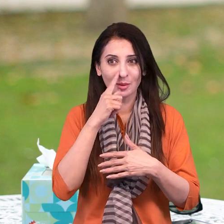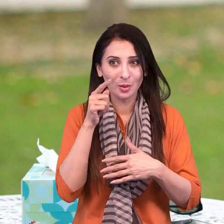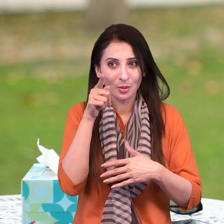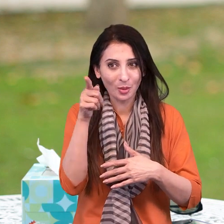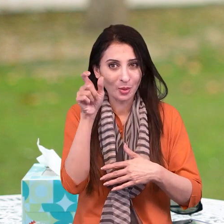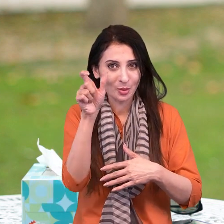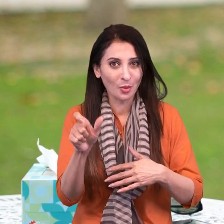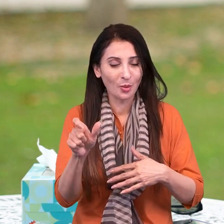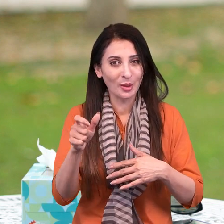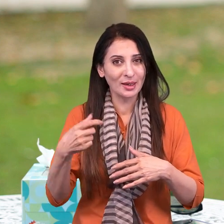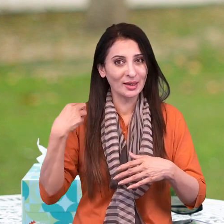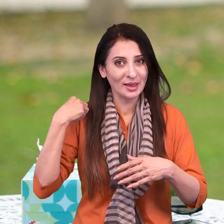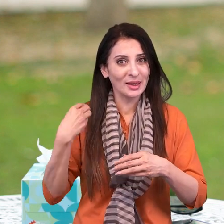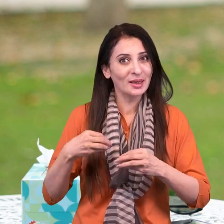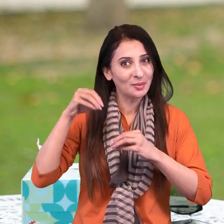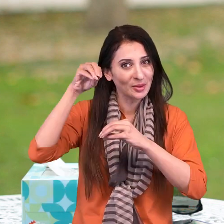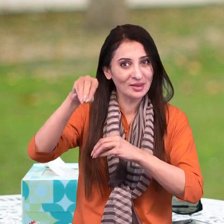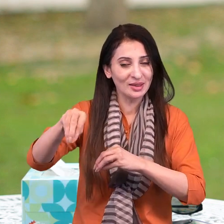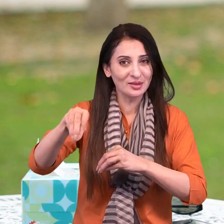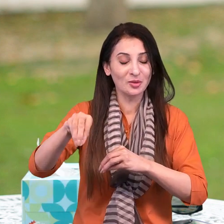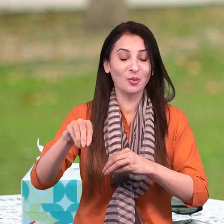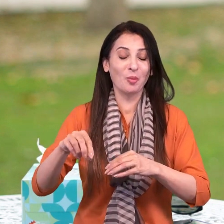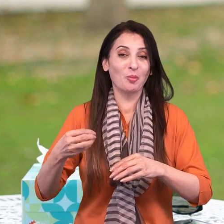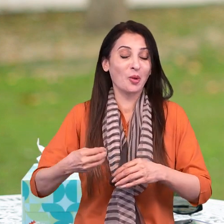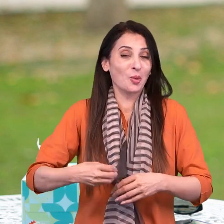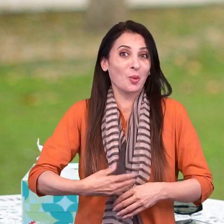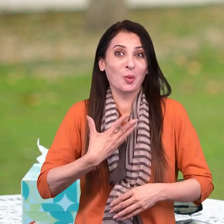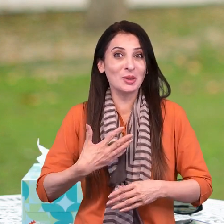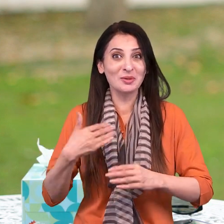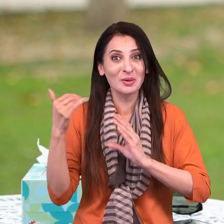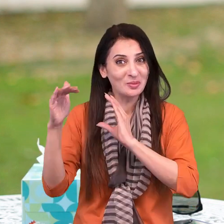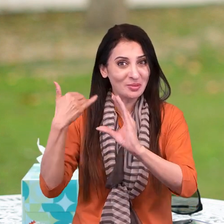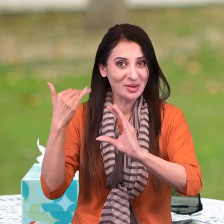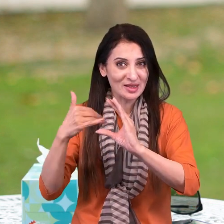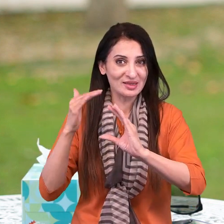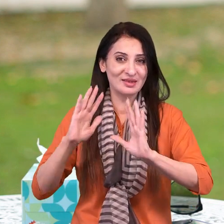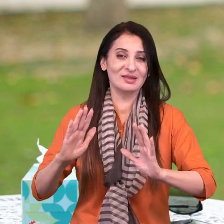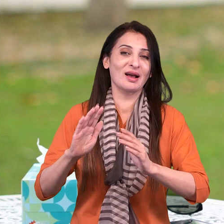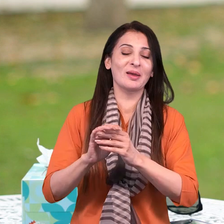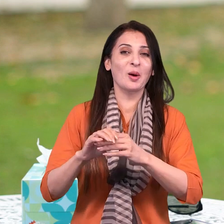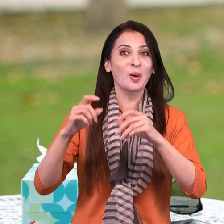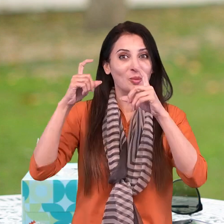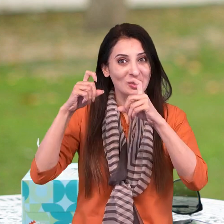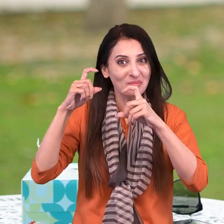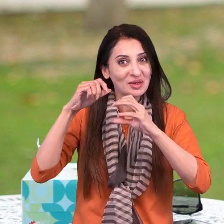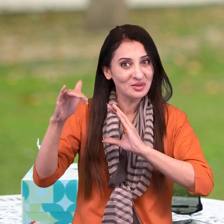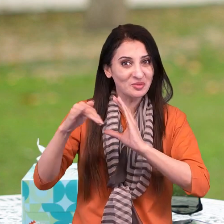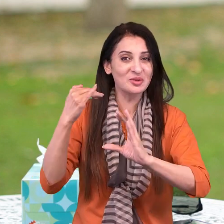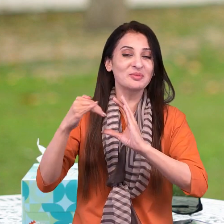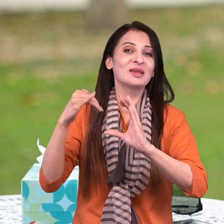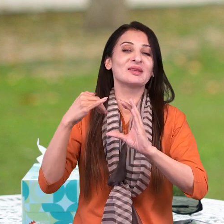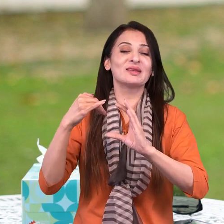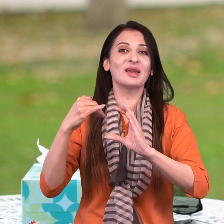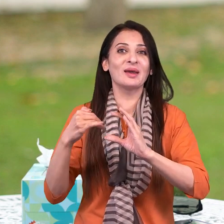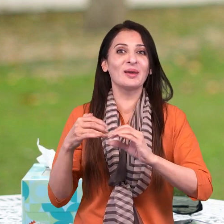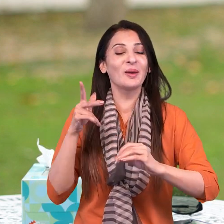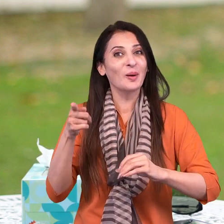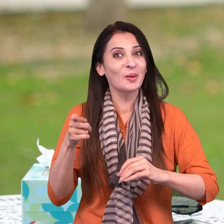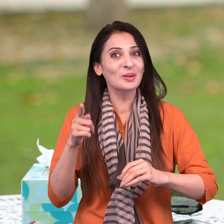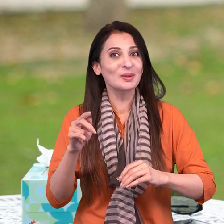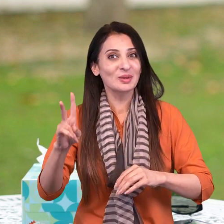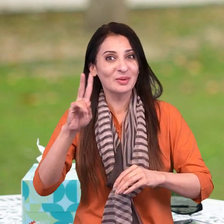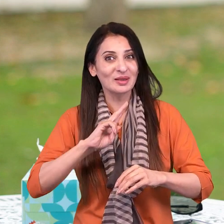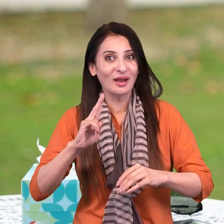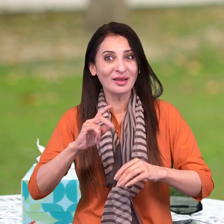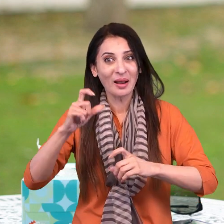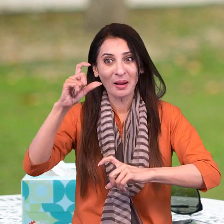एंड देन ऑफ कोर्स कुछ अरसे बाद जब उनको मैंने पहुंचा दिए कपड़े, तो उन्हीं की बड़े खुशी वाले मैसेजेस मुझे आए और पिक्चर्स